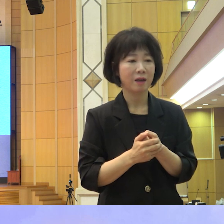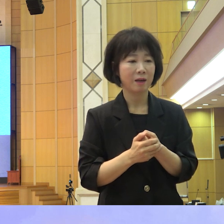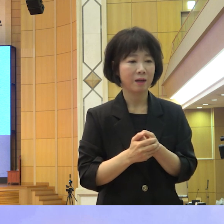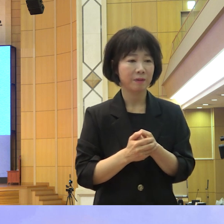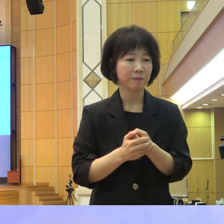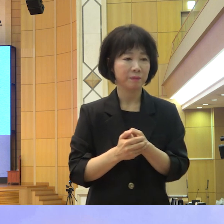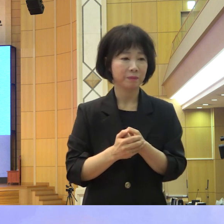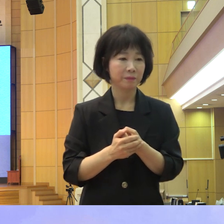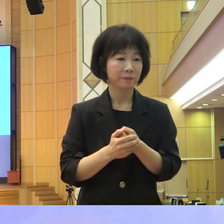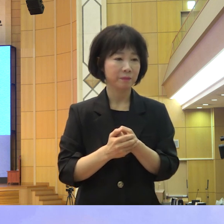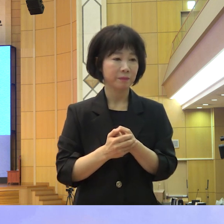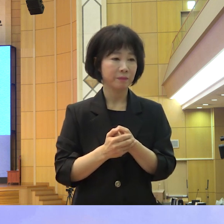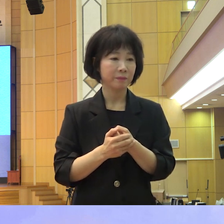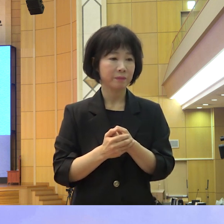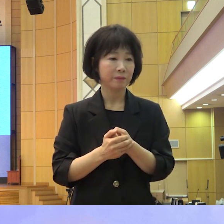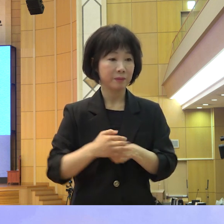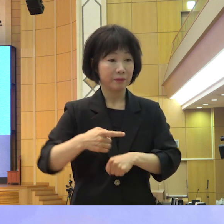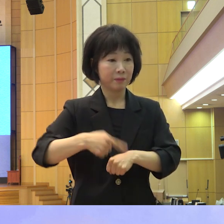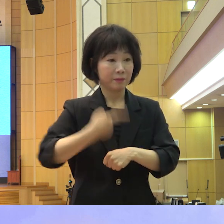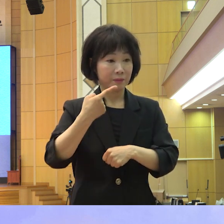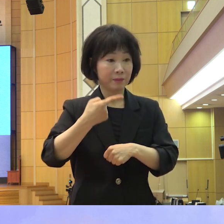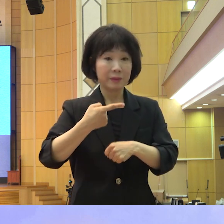1학년이랑